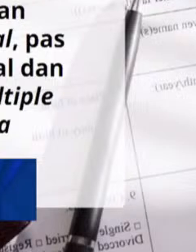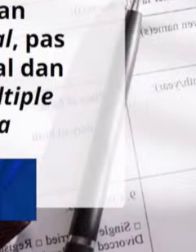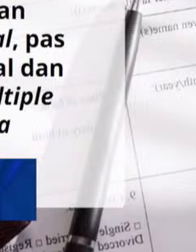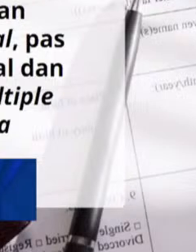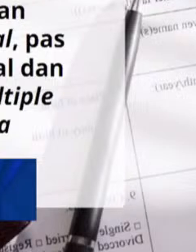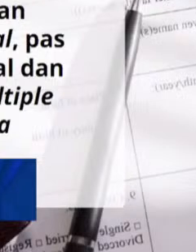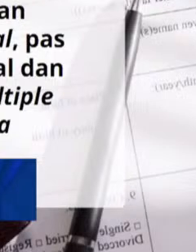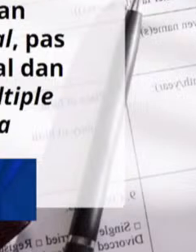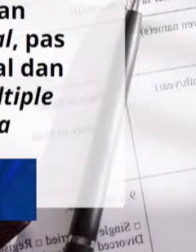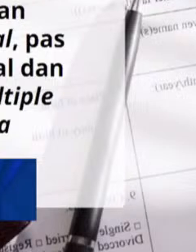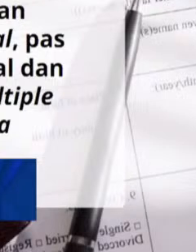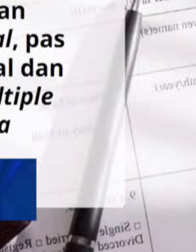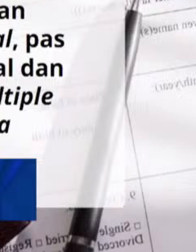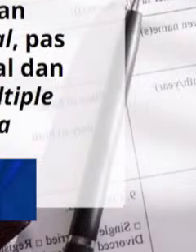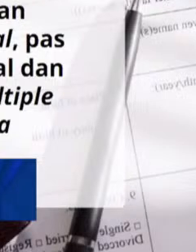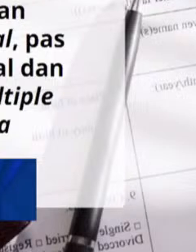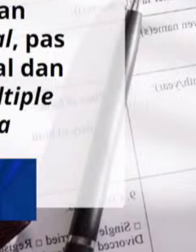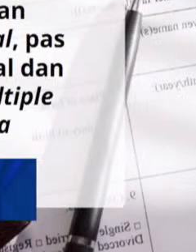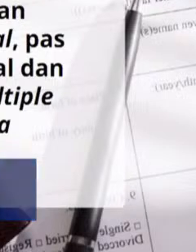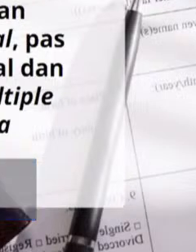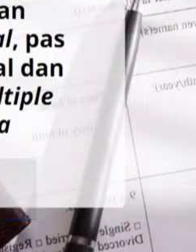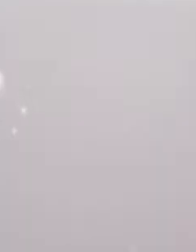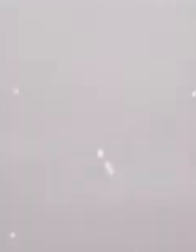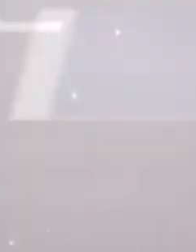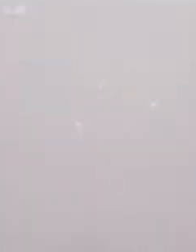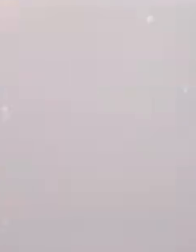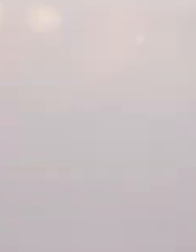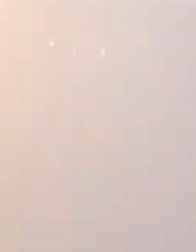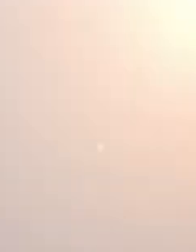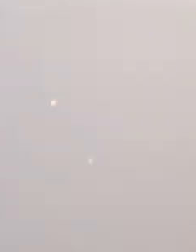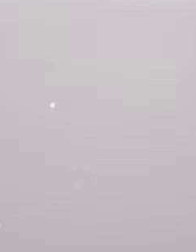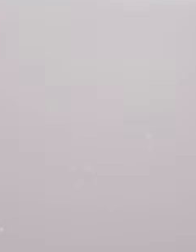tengah dunia Arab India dan